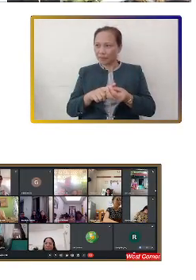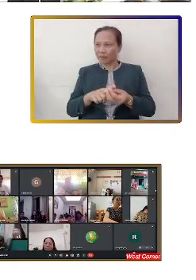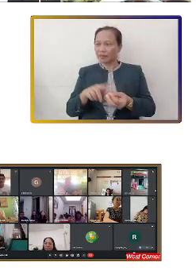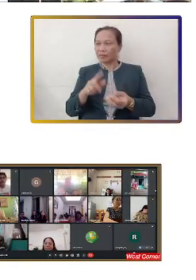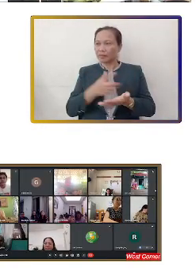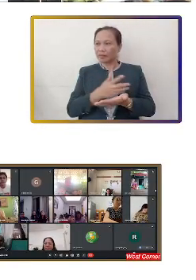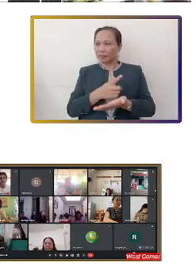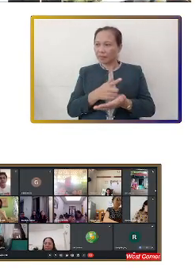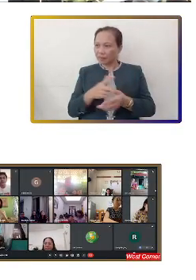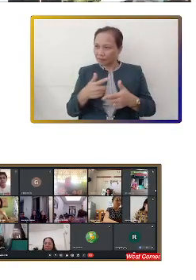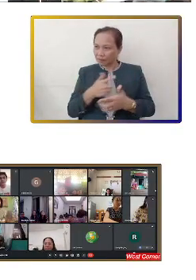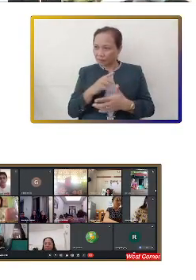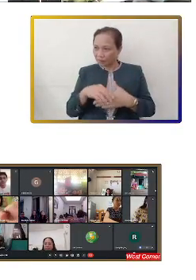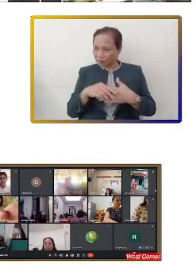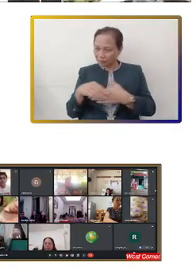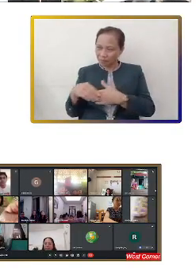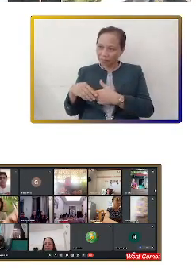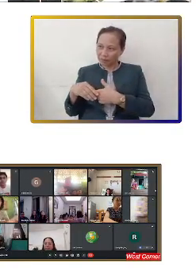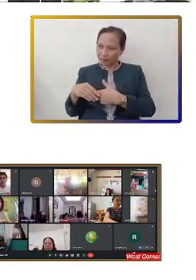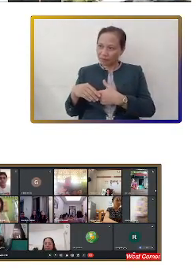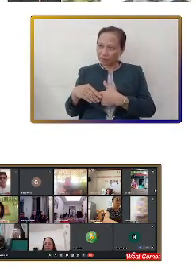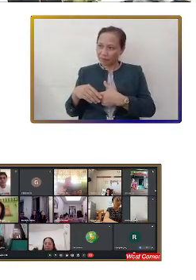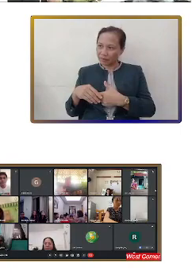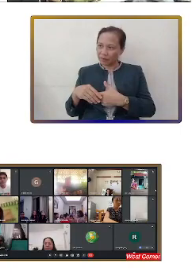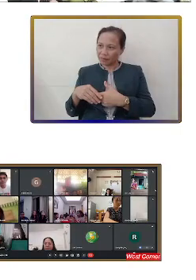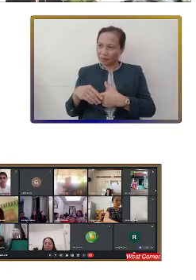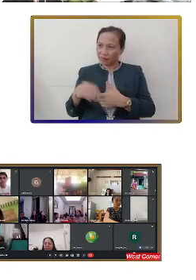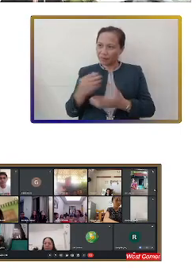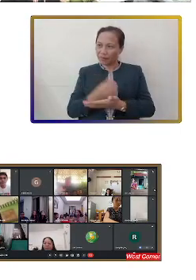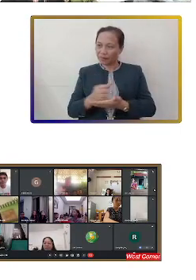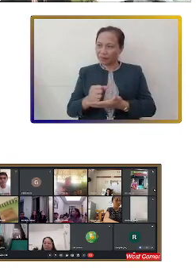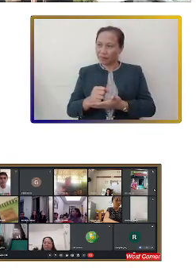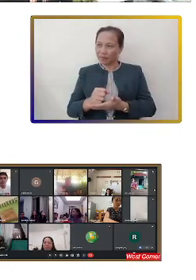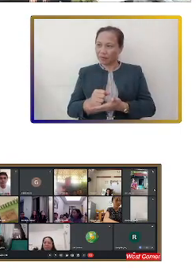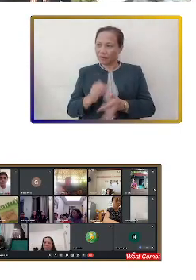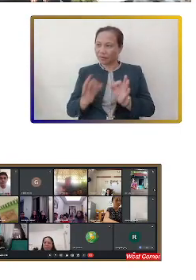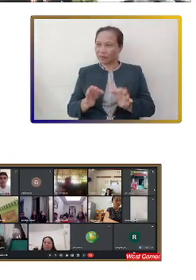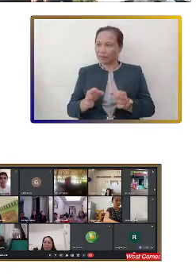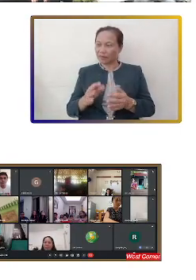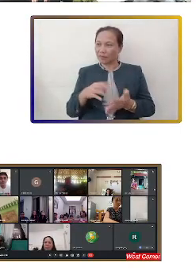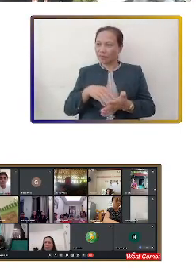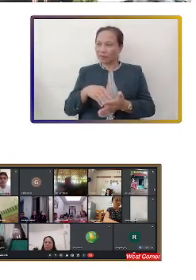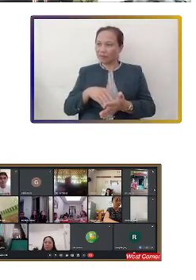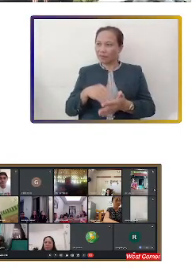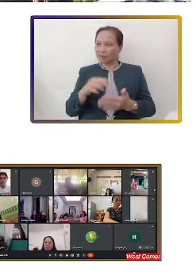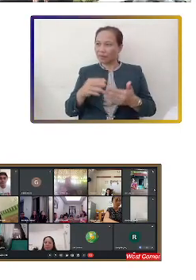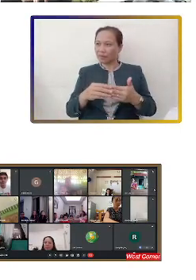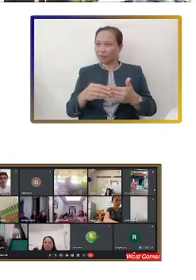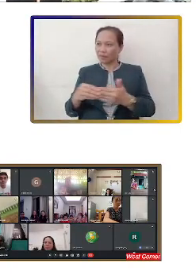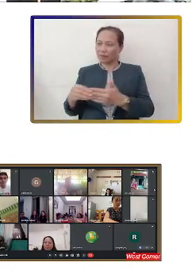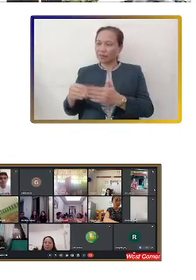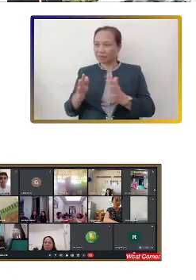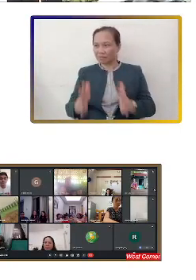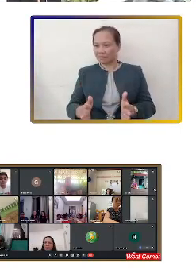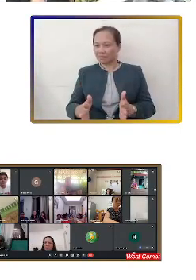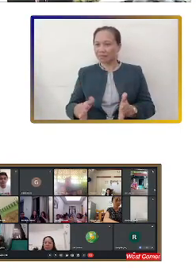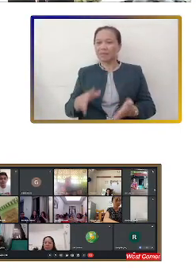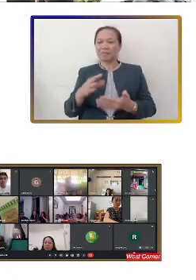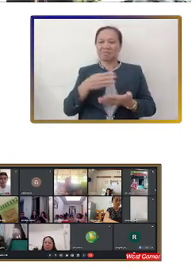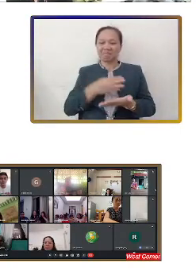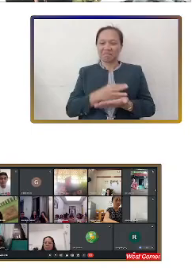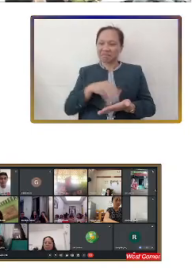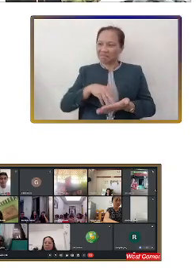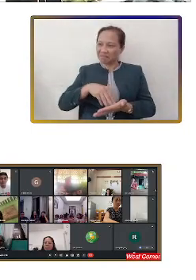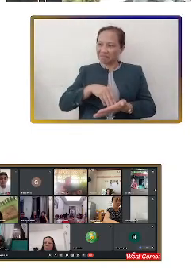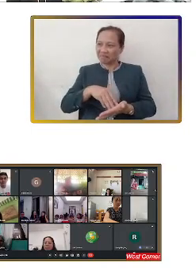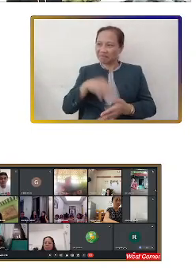ay talagang makikita nyo weak yung church. Kaya makikita nyo po mga kapatid, maraming mga pumupunta sa church na